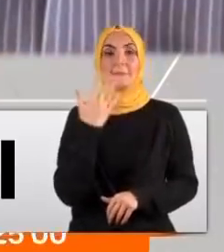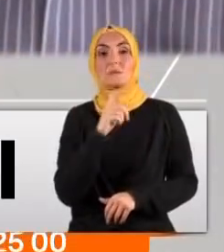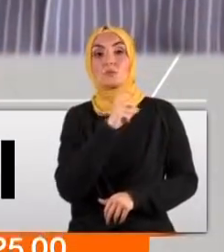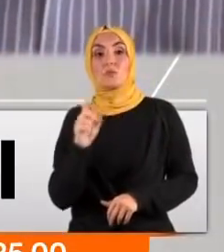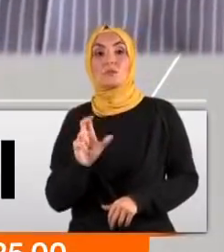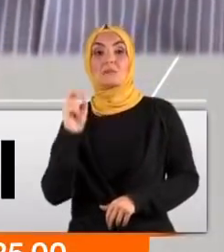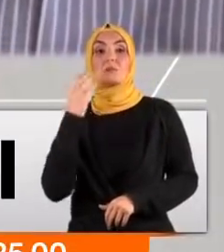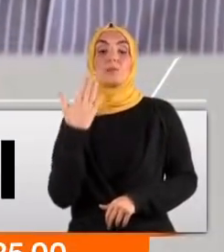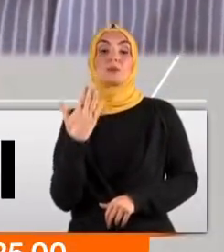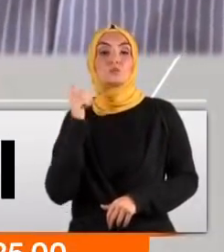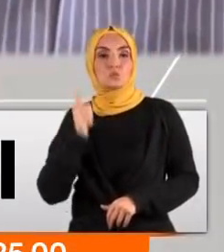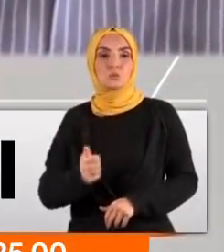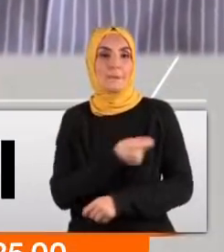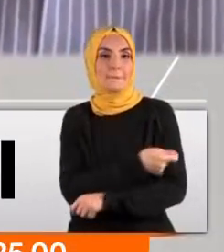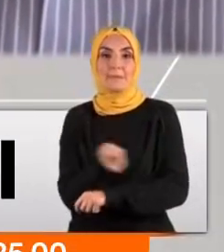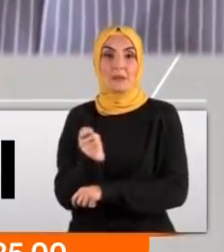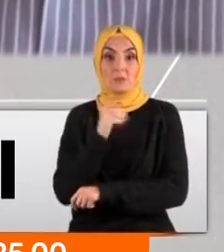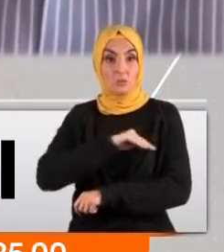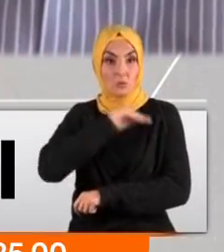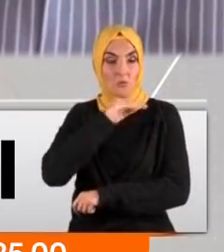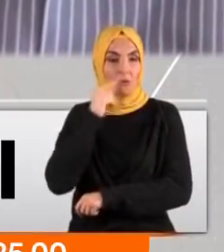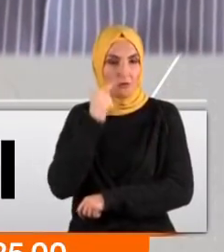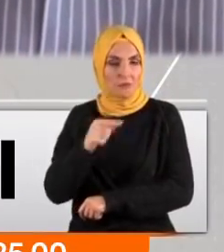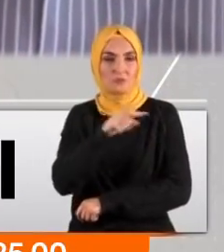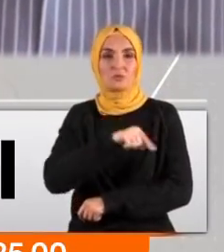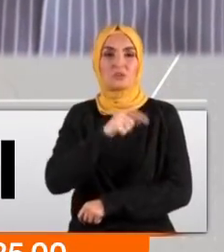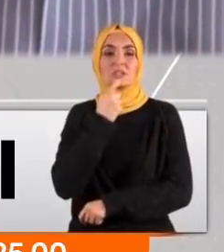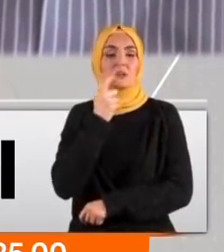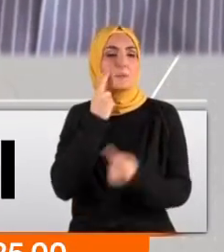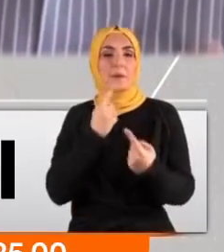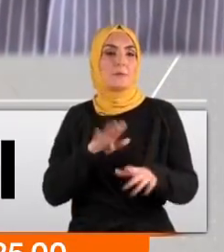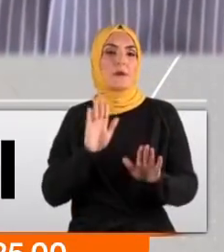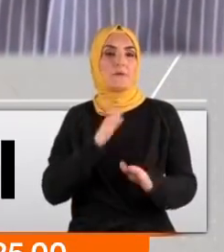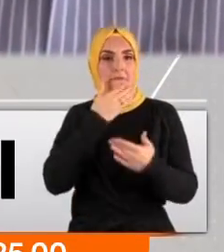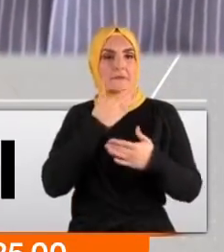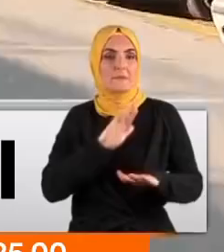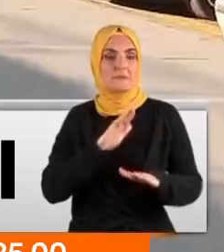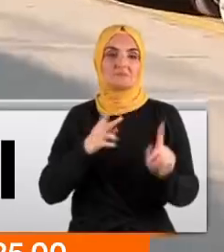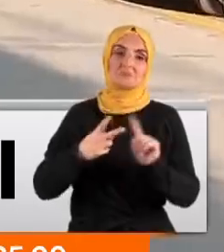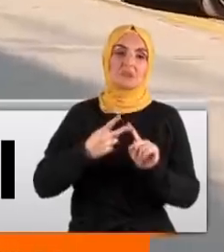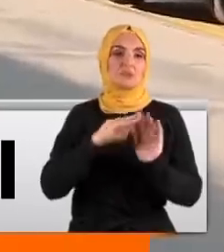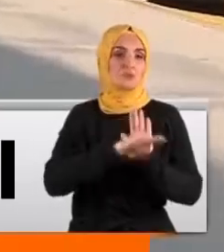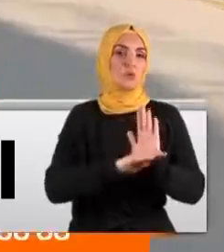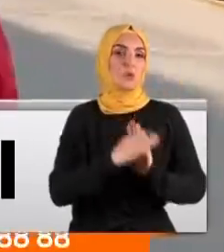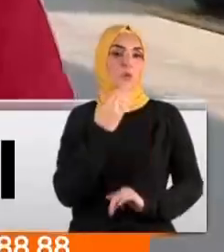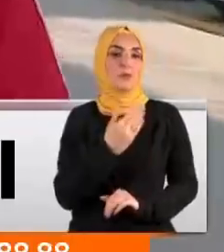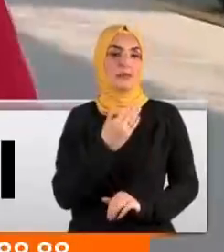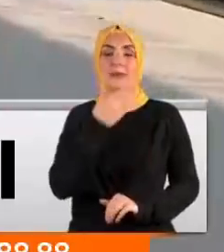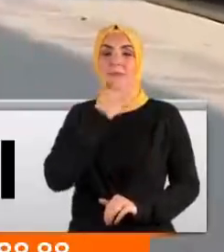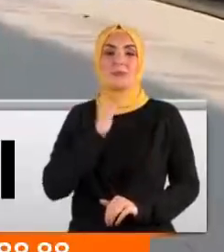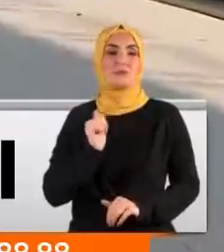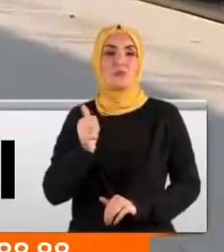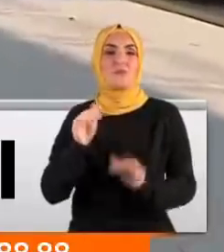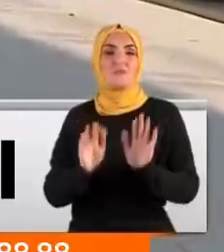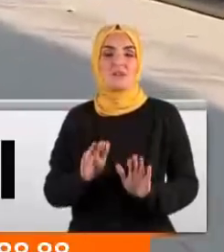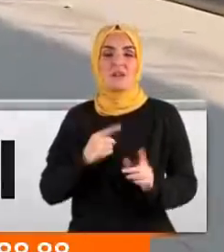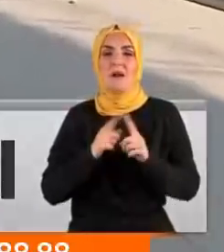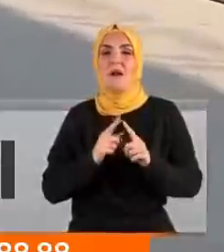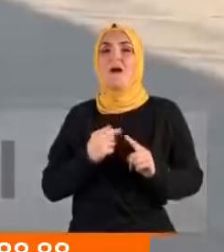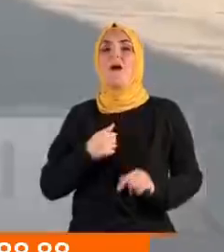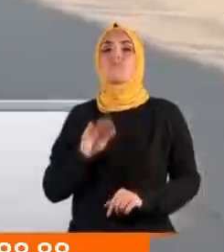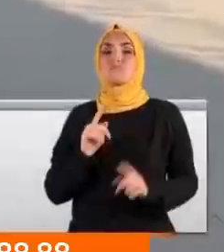doldurmuşlarsa bunlar için de yaşa bakılmadan emekli edilmeleri ikinci bir formül. Kaç yıl var emekliliğinizde? Vallahi hiç hesaplamadım.